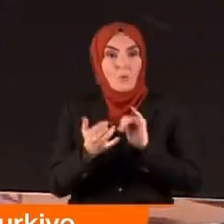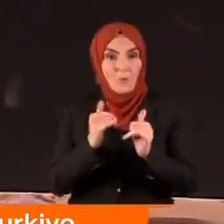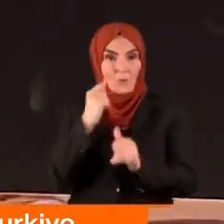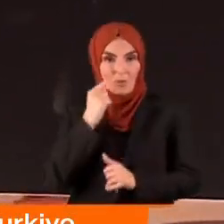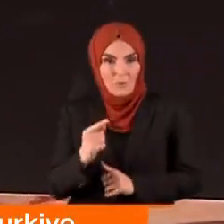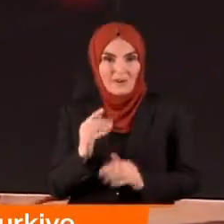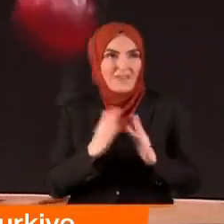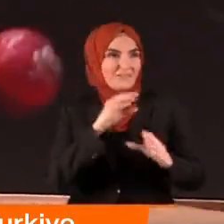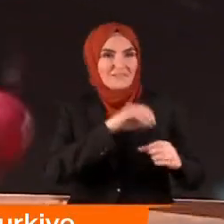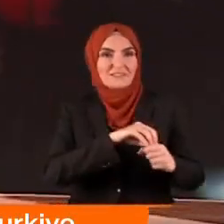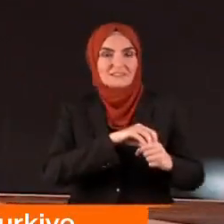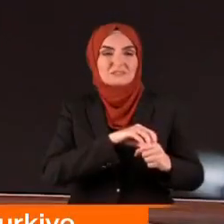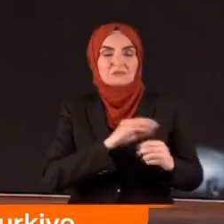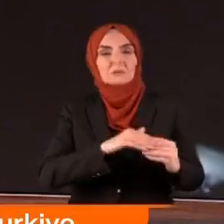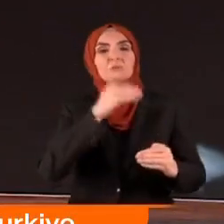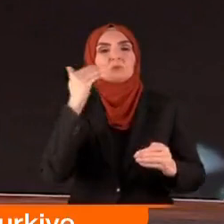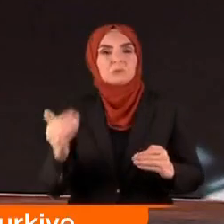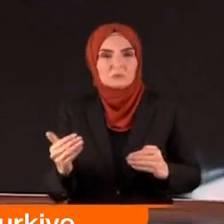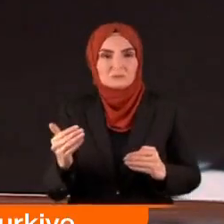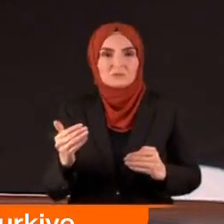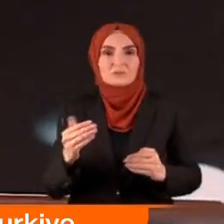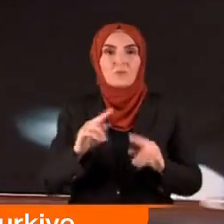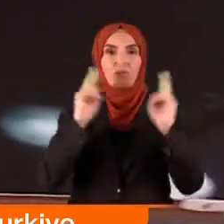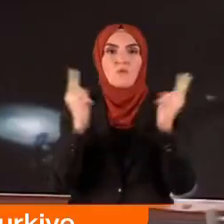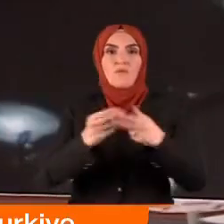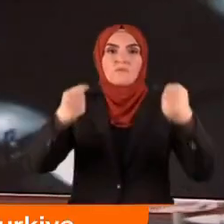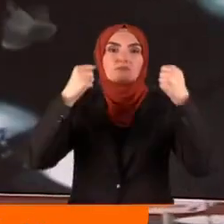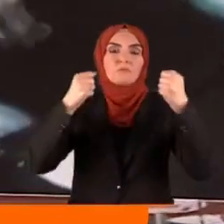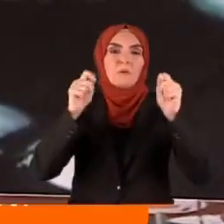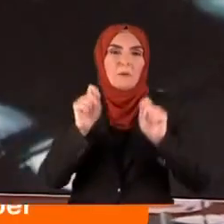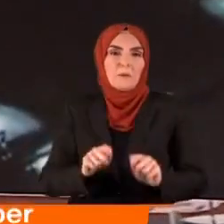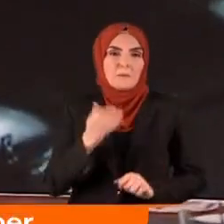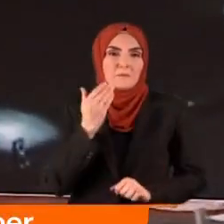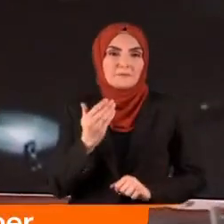da heyecanlıydı. İlk balon Dünya Kupası'nın şampiyonu da Peru oldu.